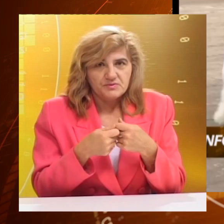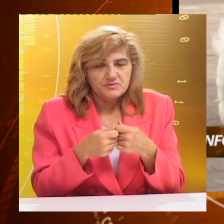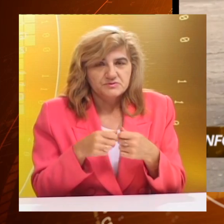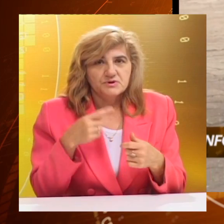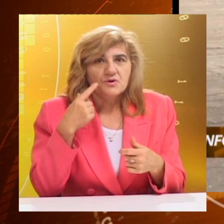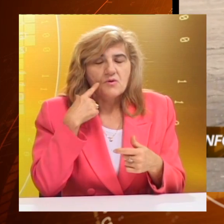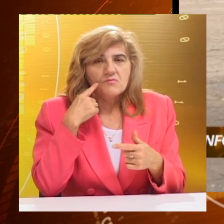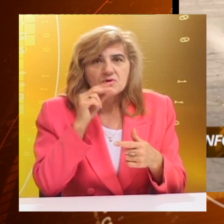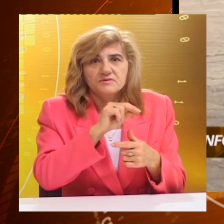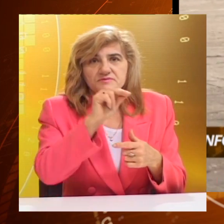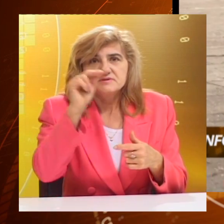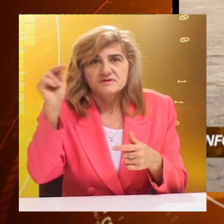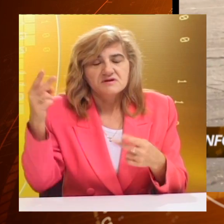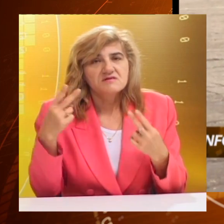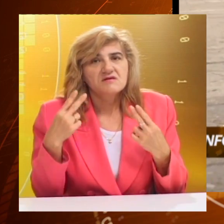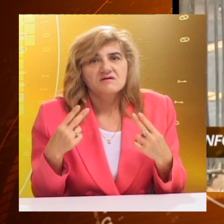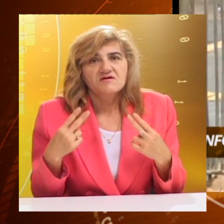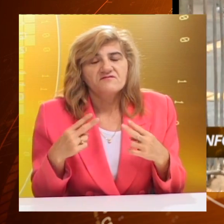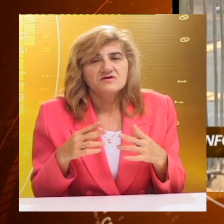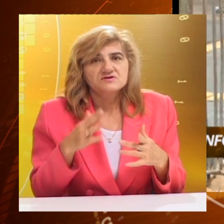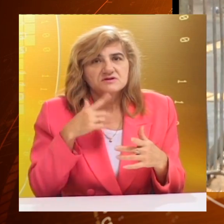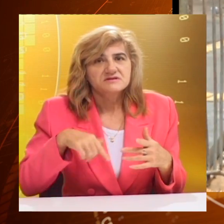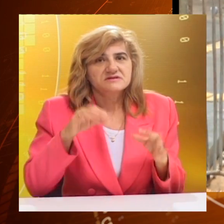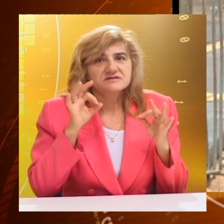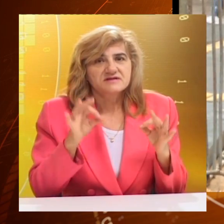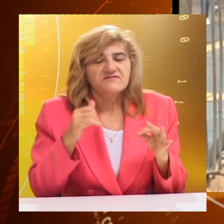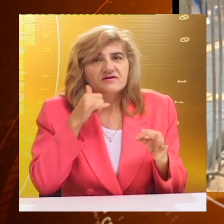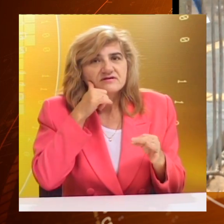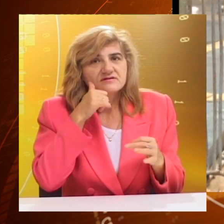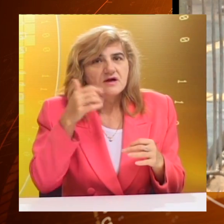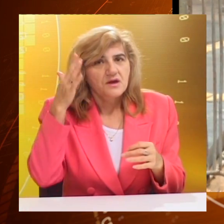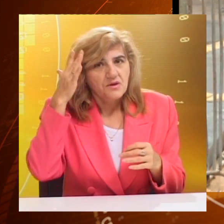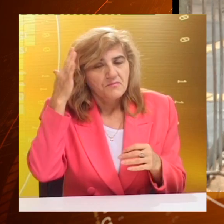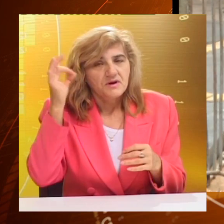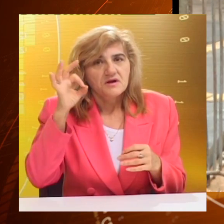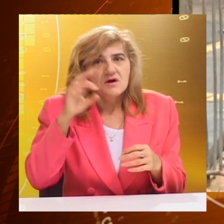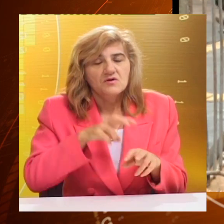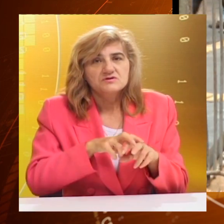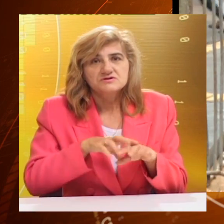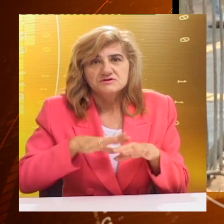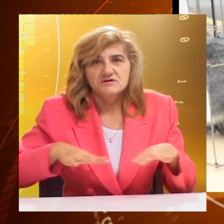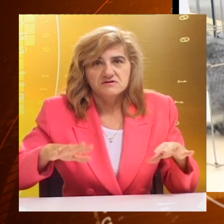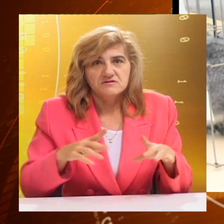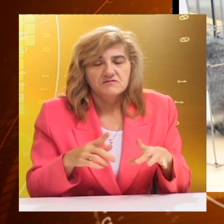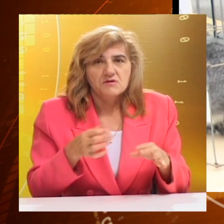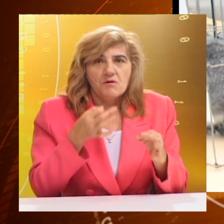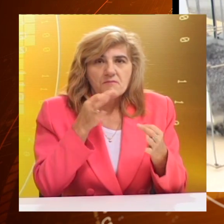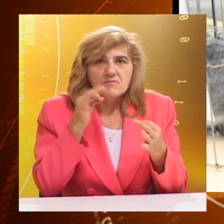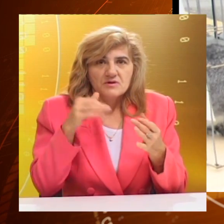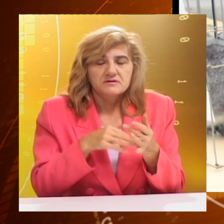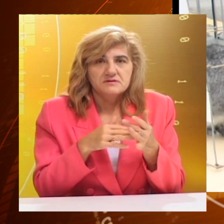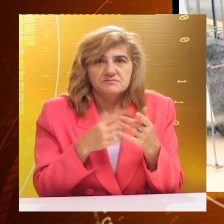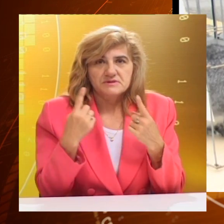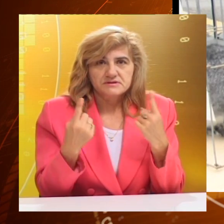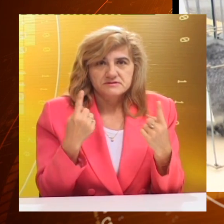životinja u Subotici pokušavaju da skrenju pažnju građanima na neophodnost svakodnevne brige o životinjama. Ističu da se situacija tokom poslednjih godina